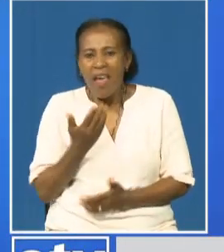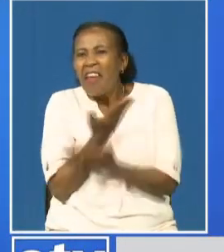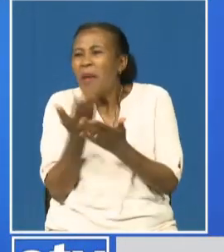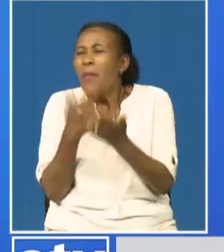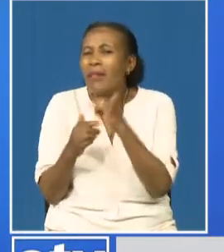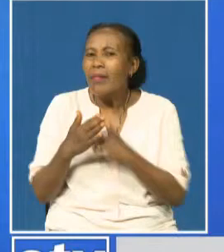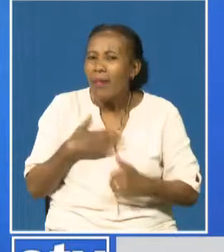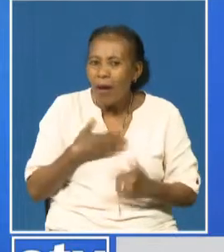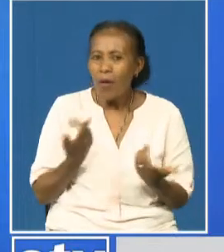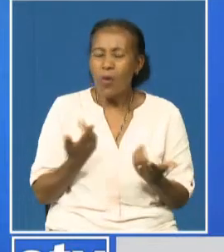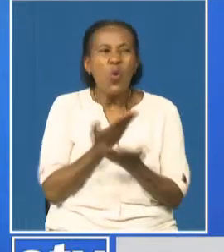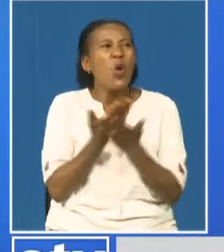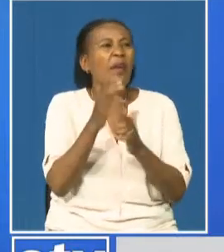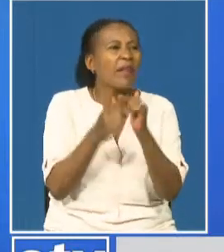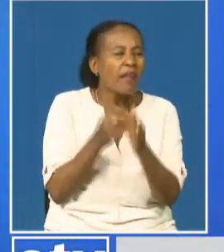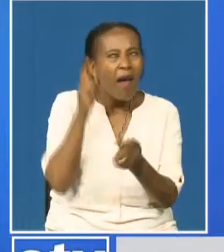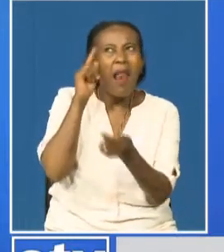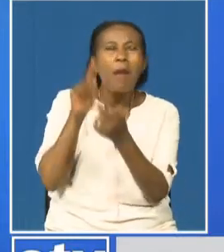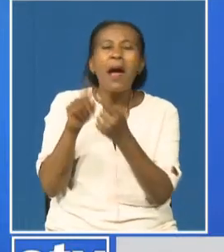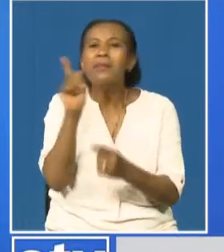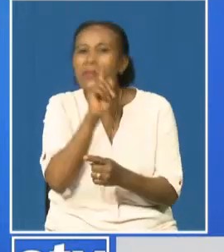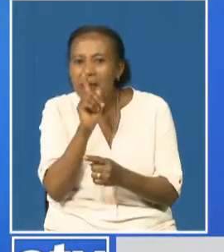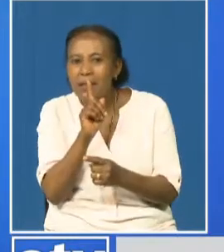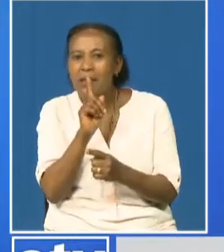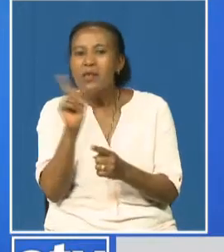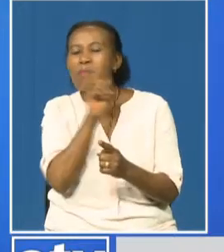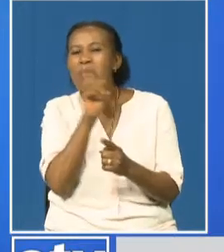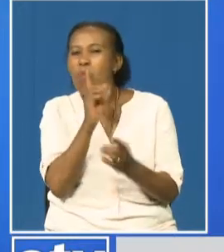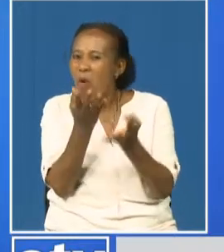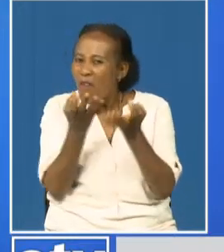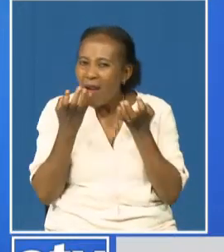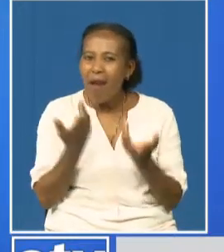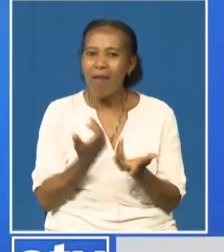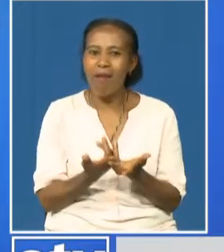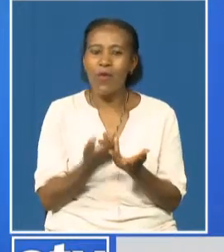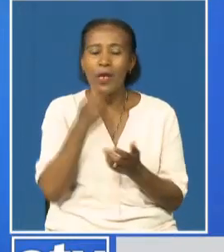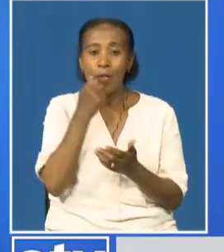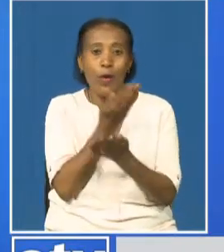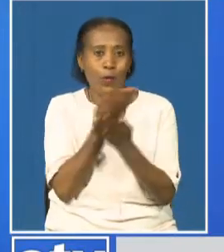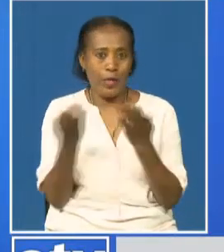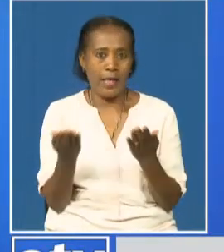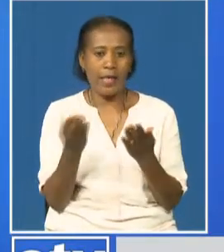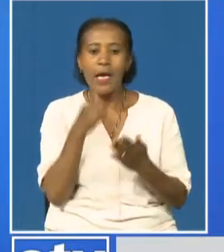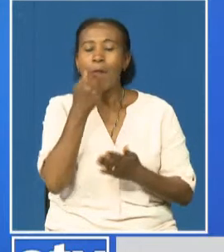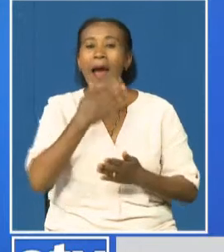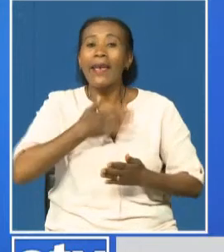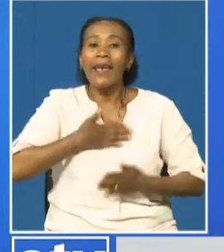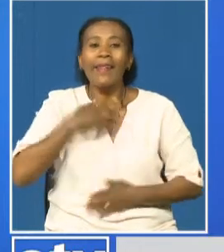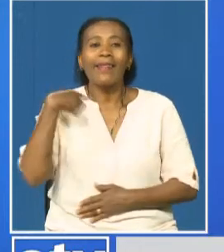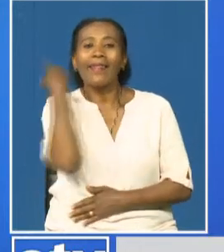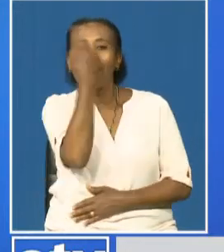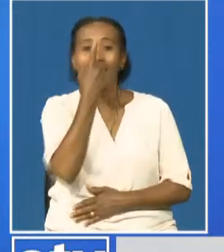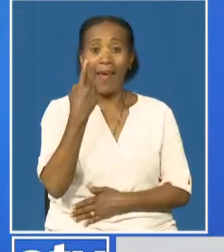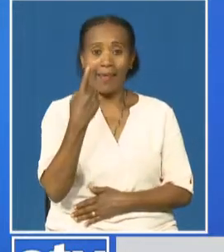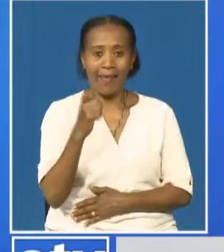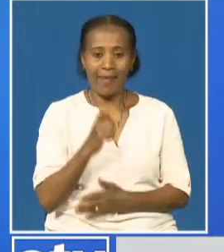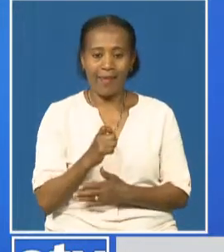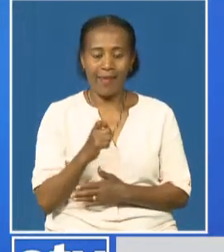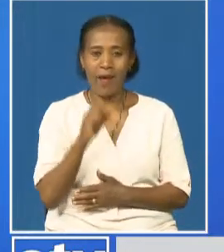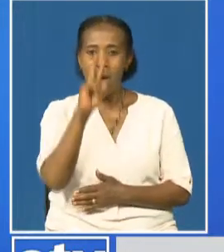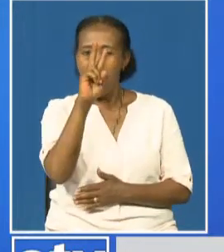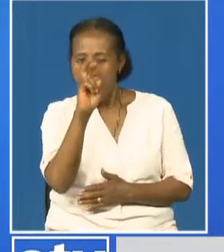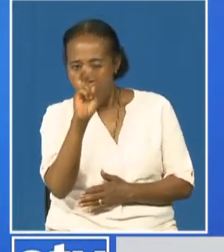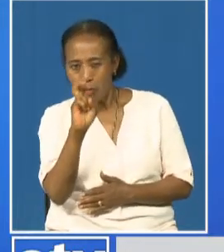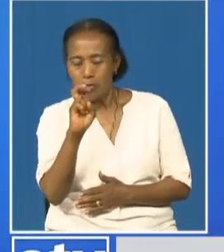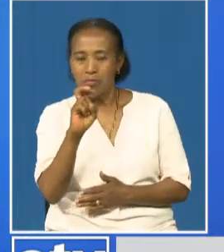ነው የመጣሁት? ወዴት ነው የምሄደው? አላማዬ ምንድነው? ምንድነው መሆን የምፈልገው? የሚል አይነት የማንነት ጥያቄ